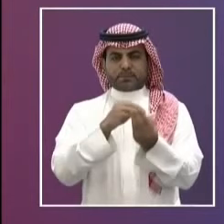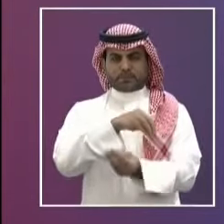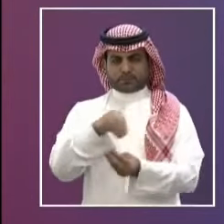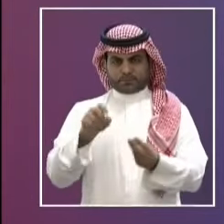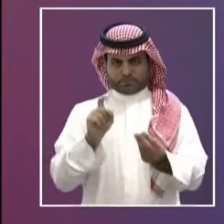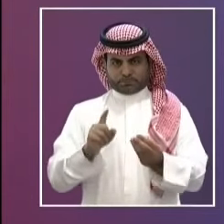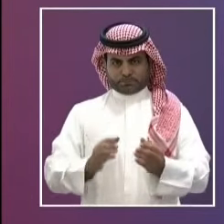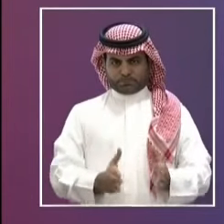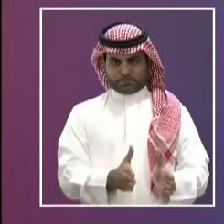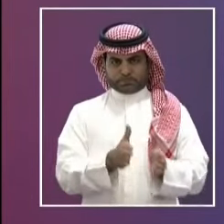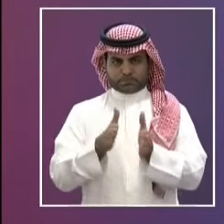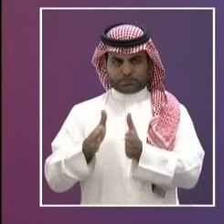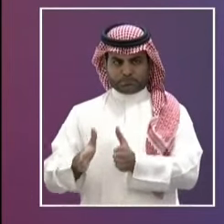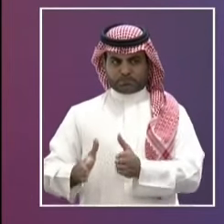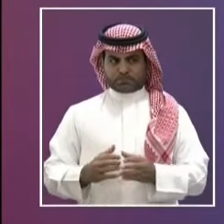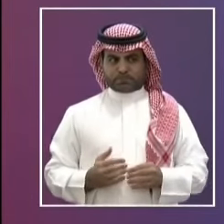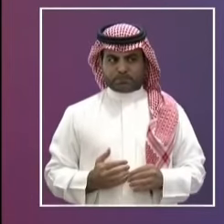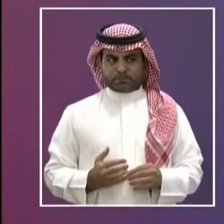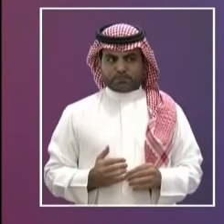لكم.